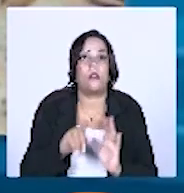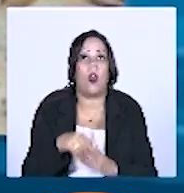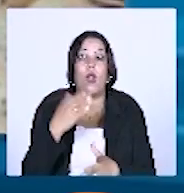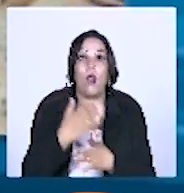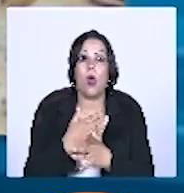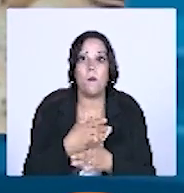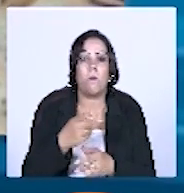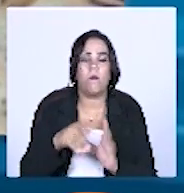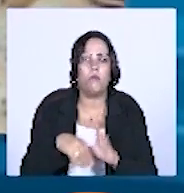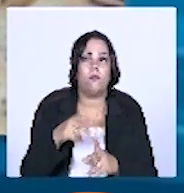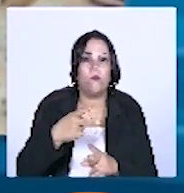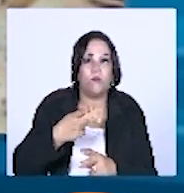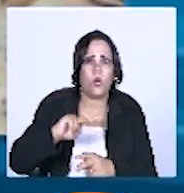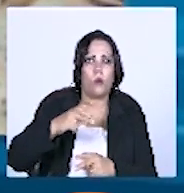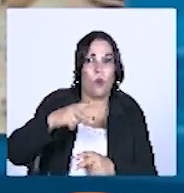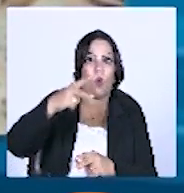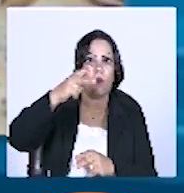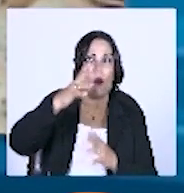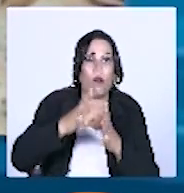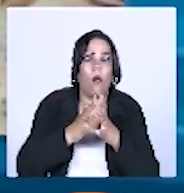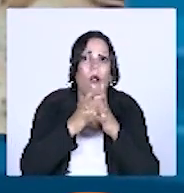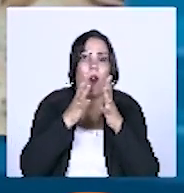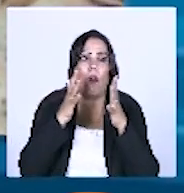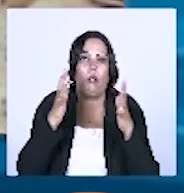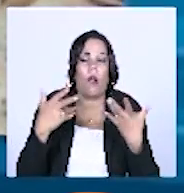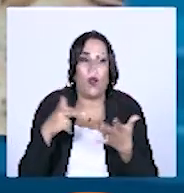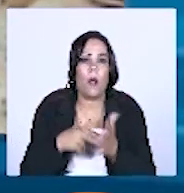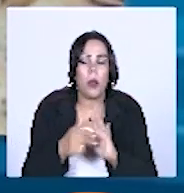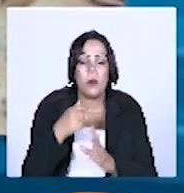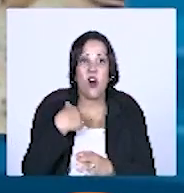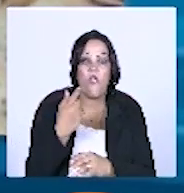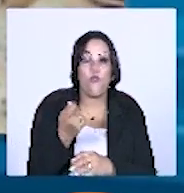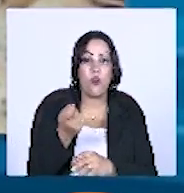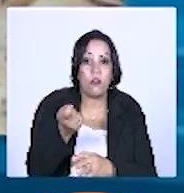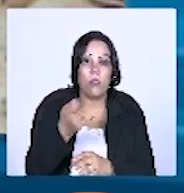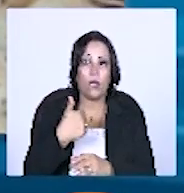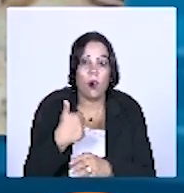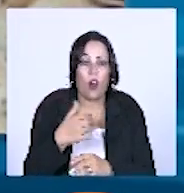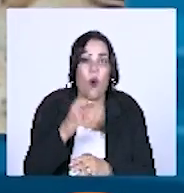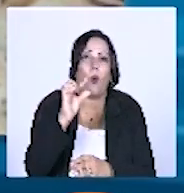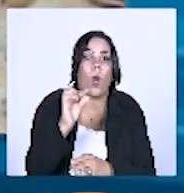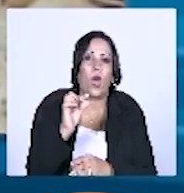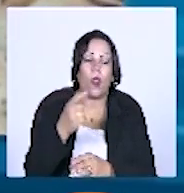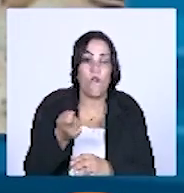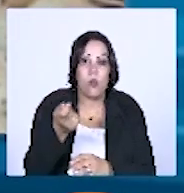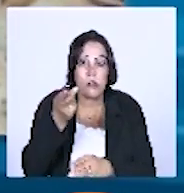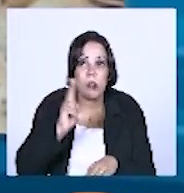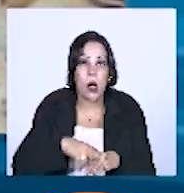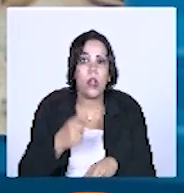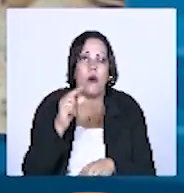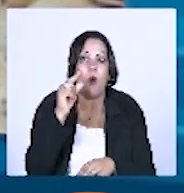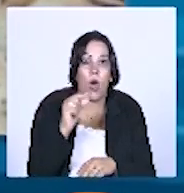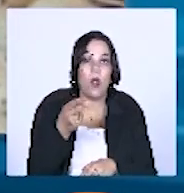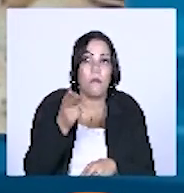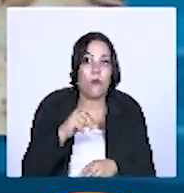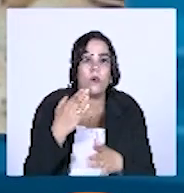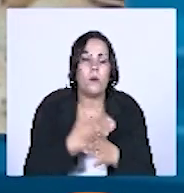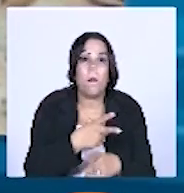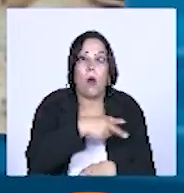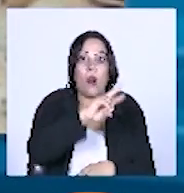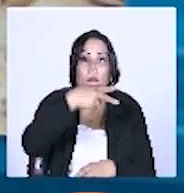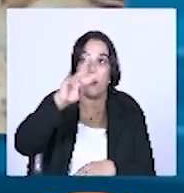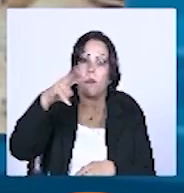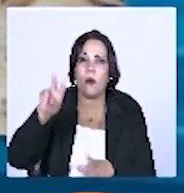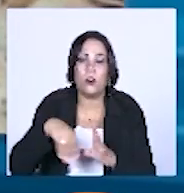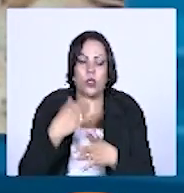ارتفاع معدلات التضخم هيلتم اي بدل نقدي او اي دعم نقدي يعني النهارده